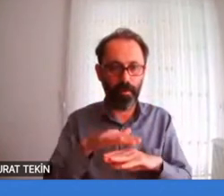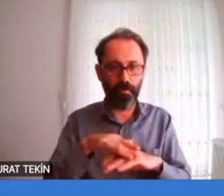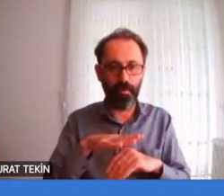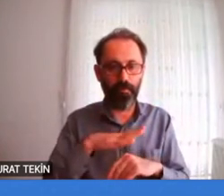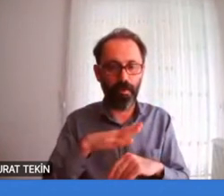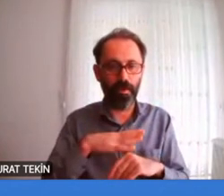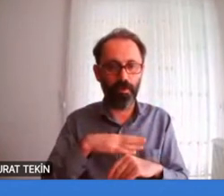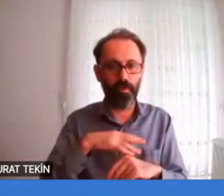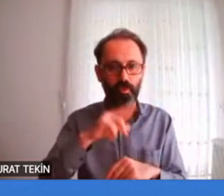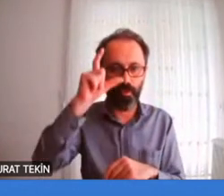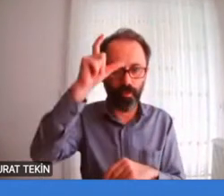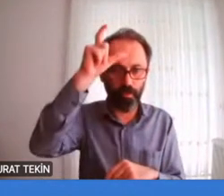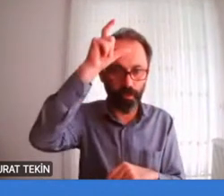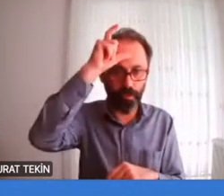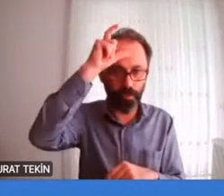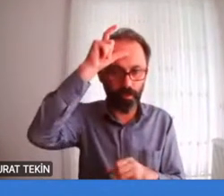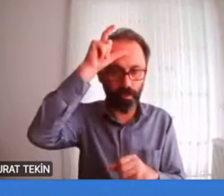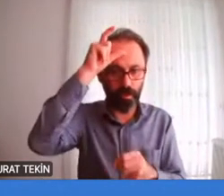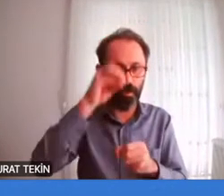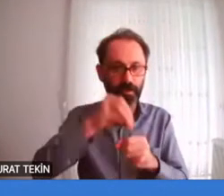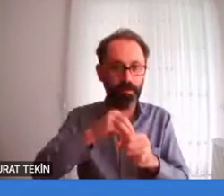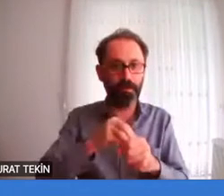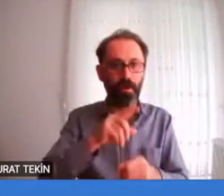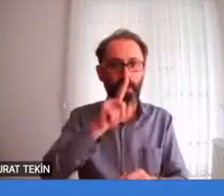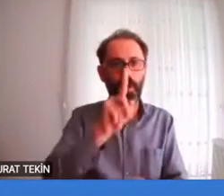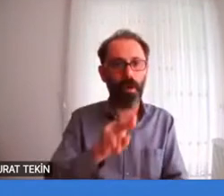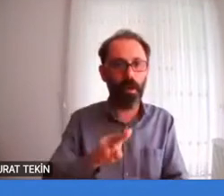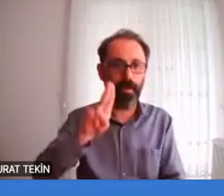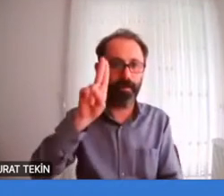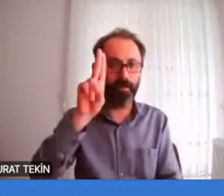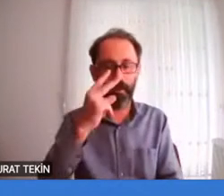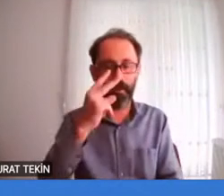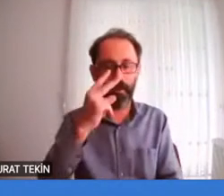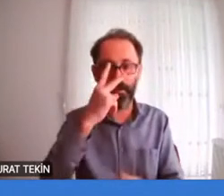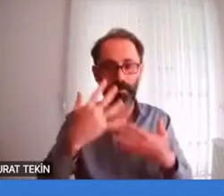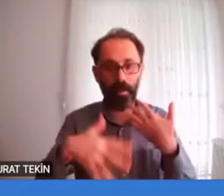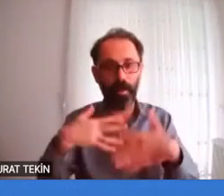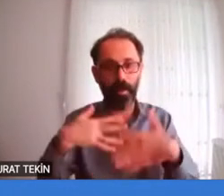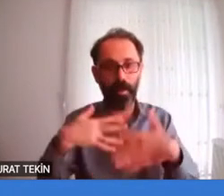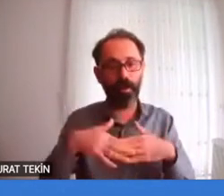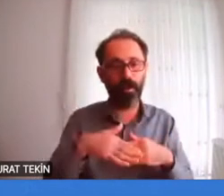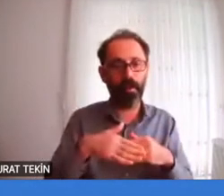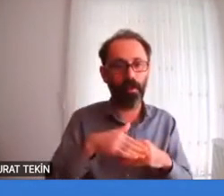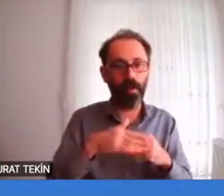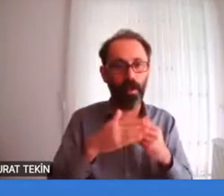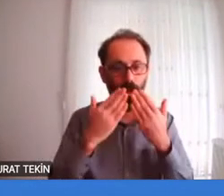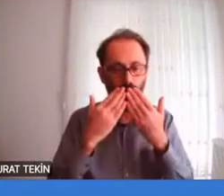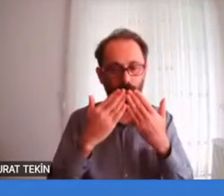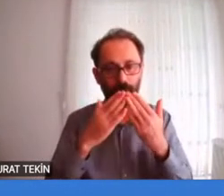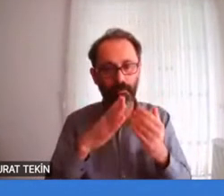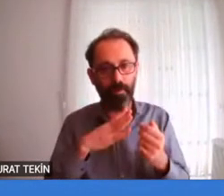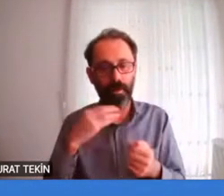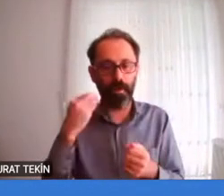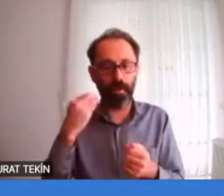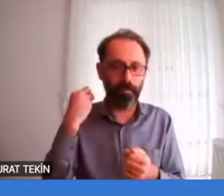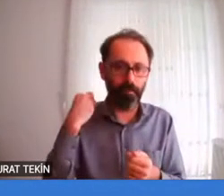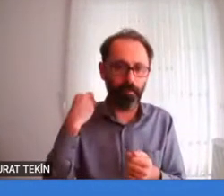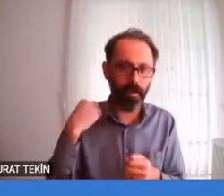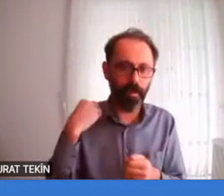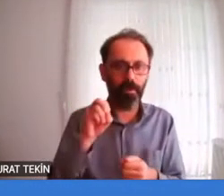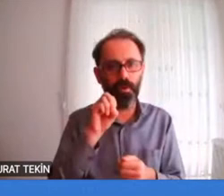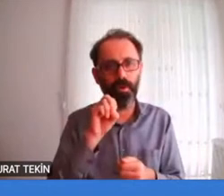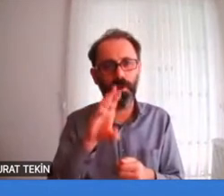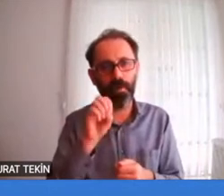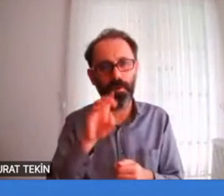ülkemizde 17 tane görme engelli okulu var. Şimdi çocuklar hep söylediler beden eğitimi öğretmenlerimiz falan diye.